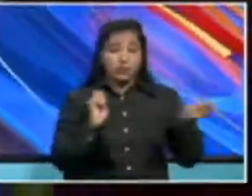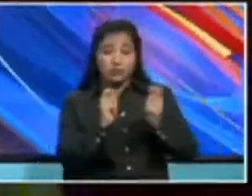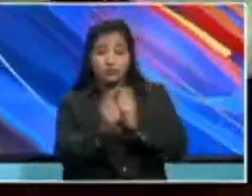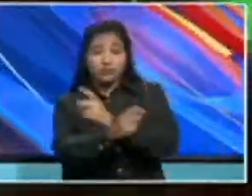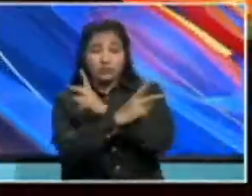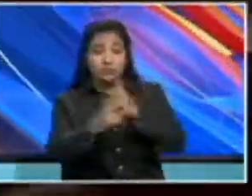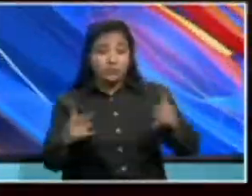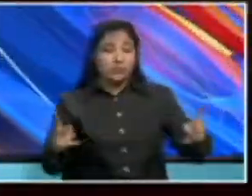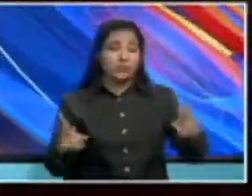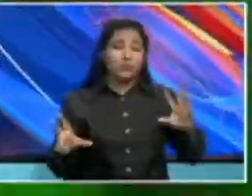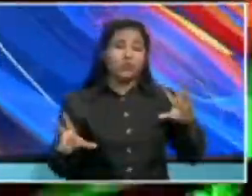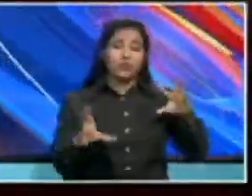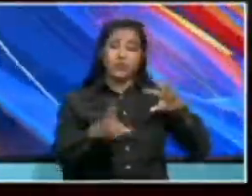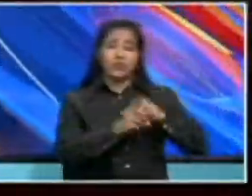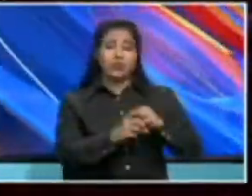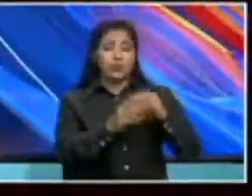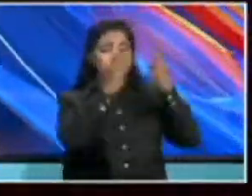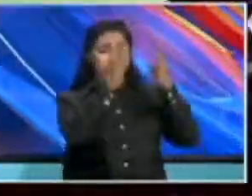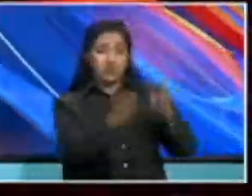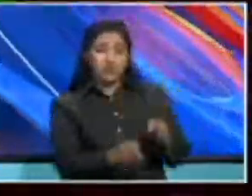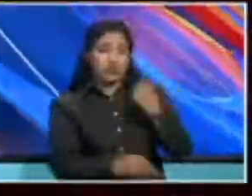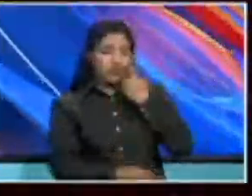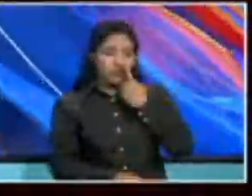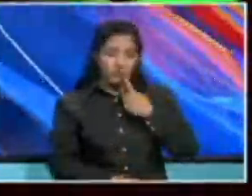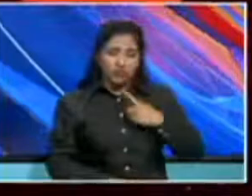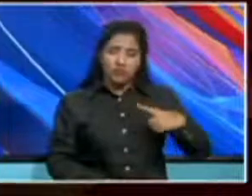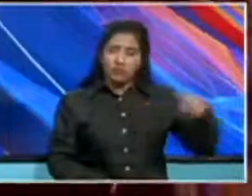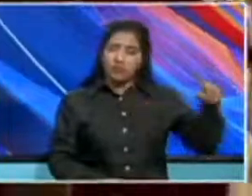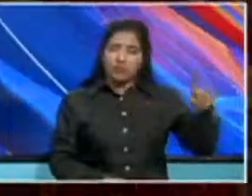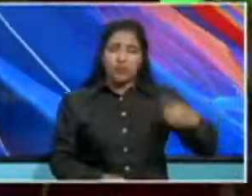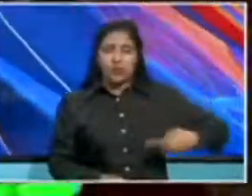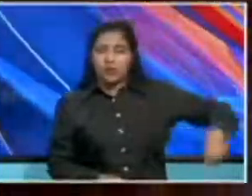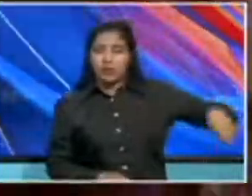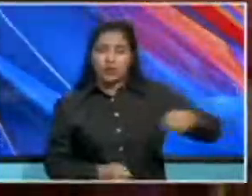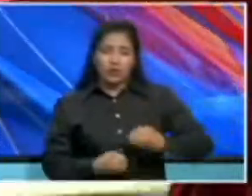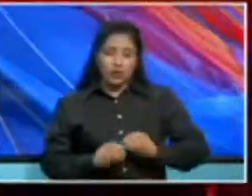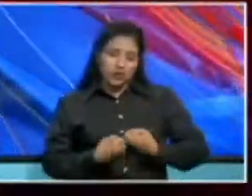ઉગવું સહુના સુખના સૂર્યનું